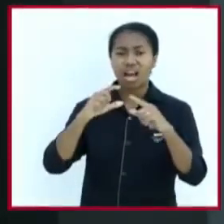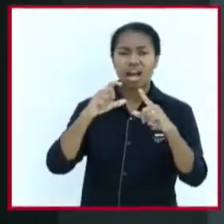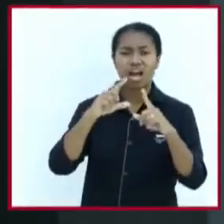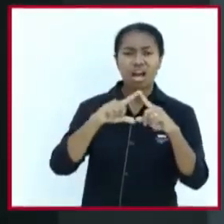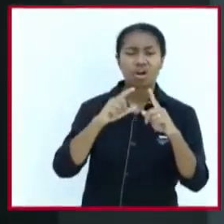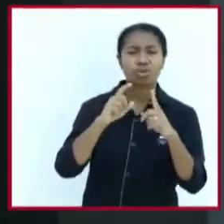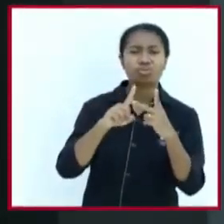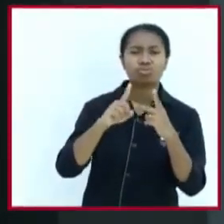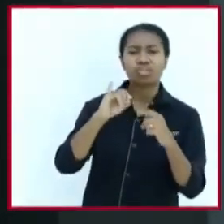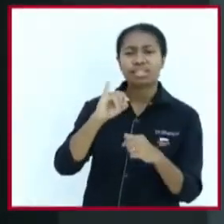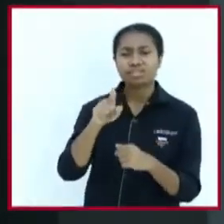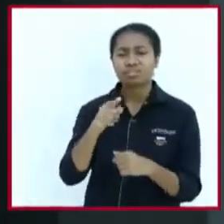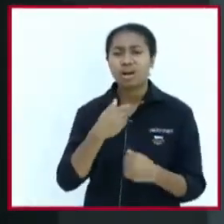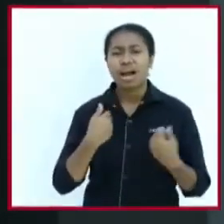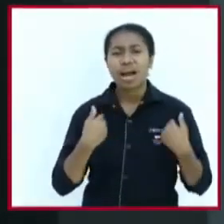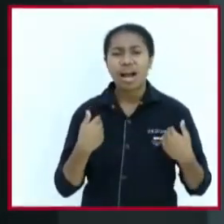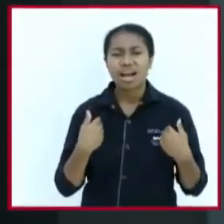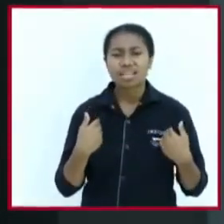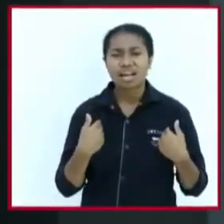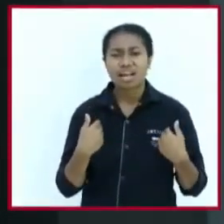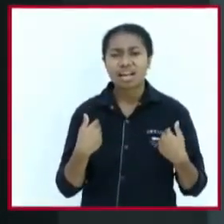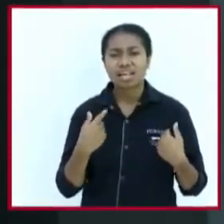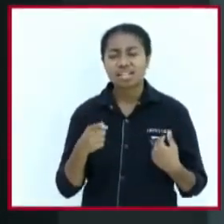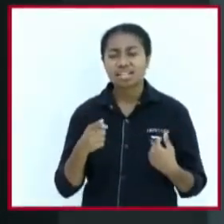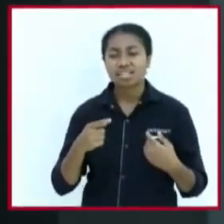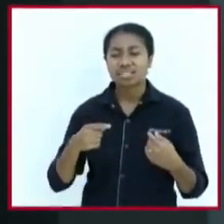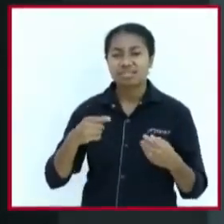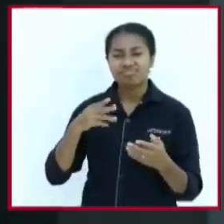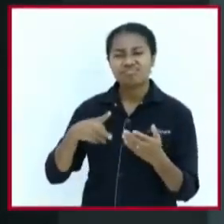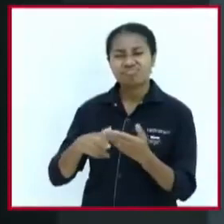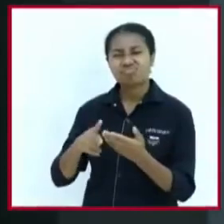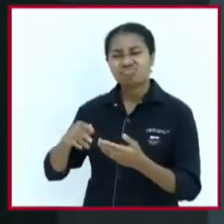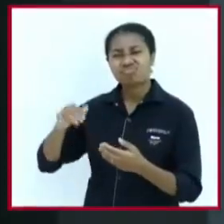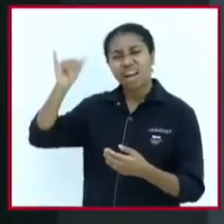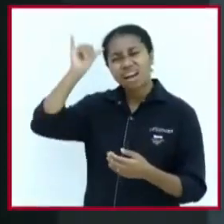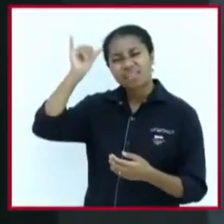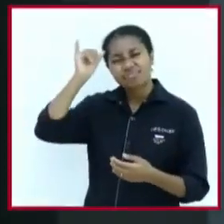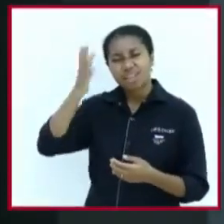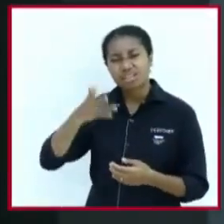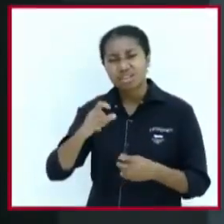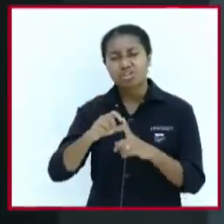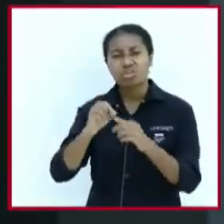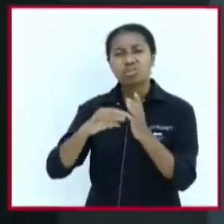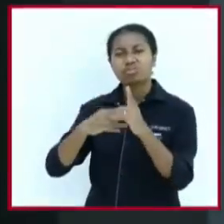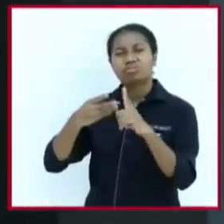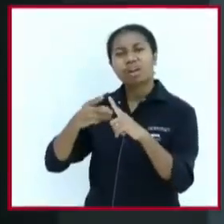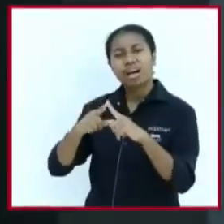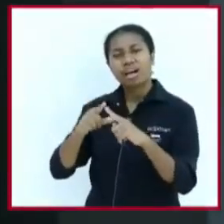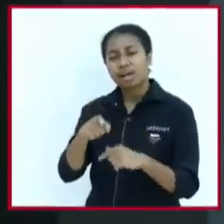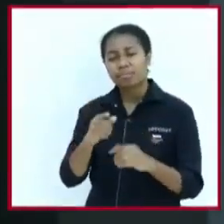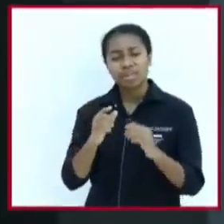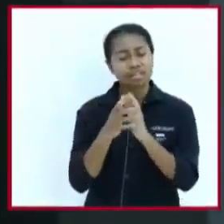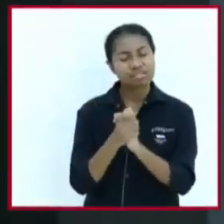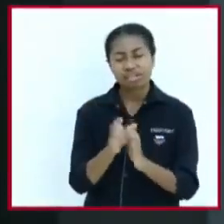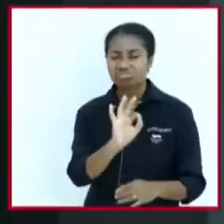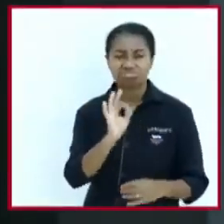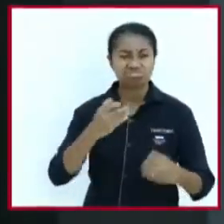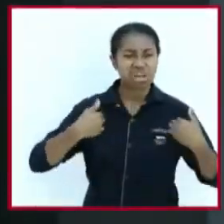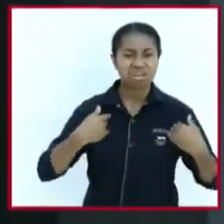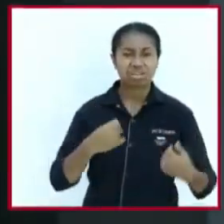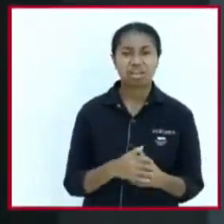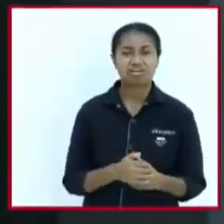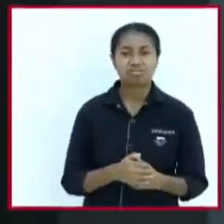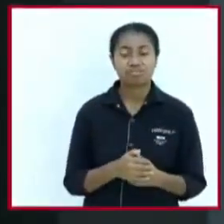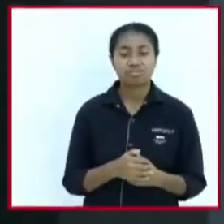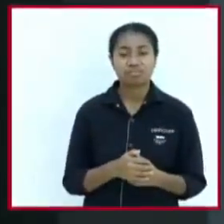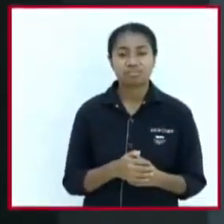maka potong kambing potong domba tiap tahun bukan Hai tapi kristen tidak lagi kenapa fotonya foto